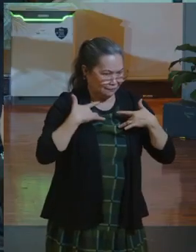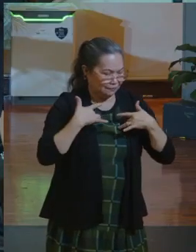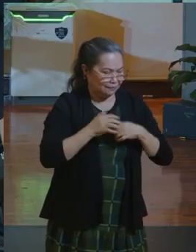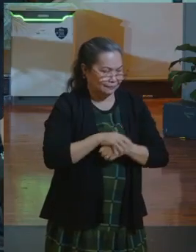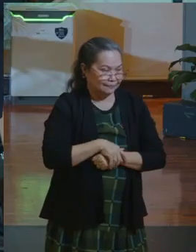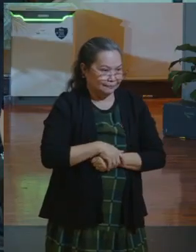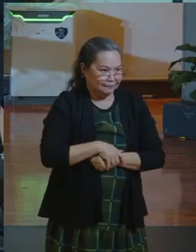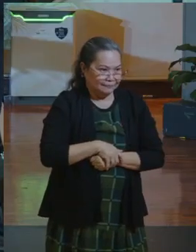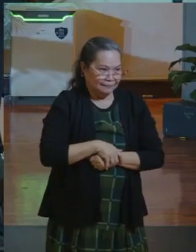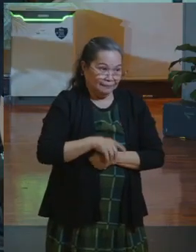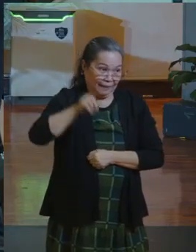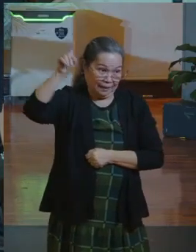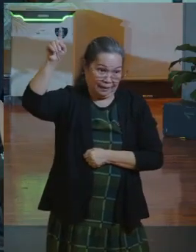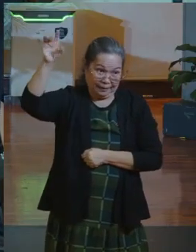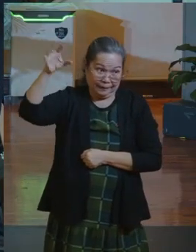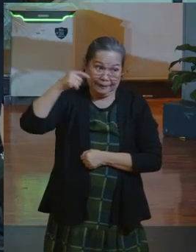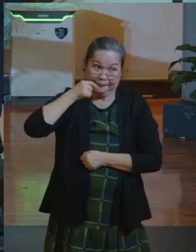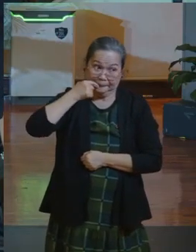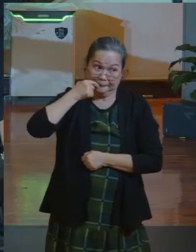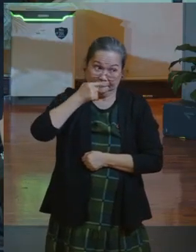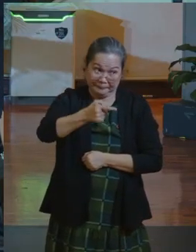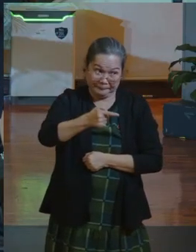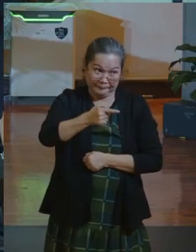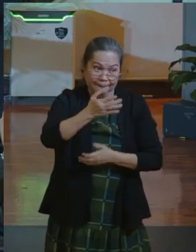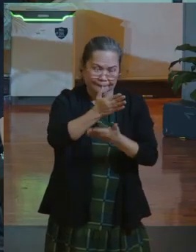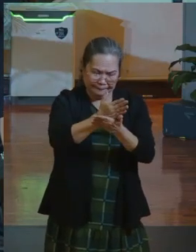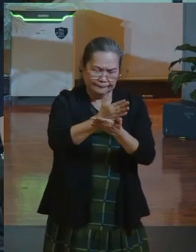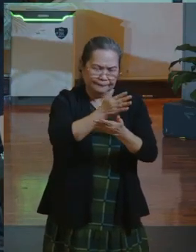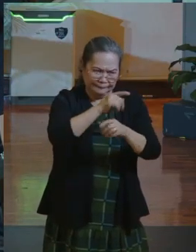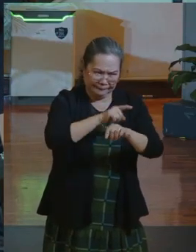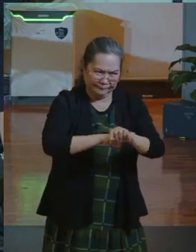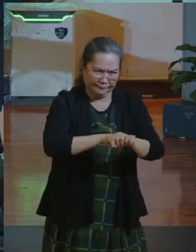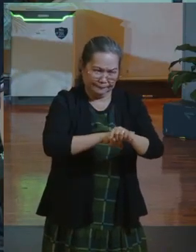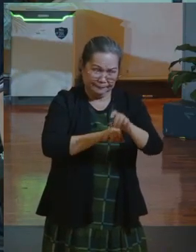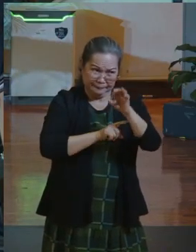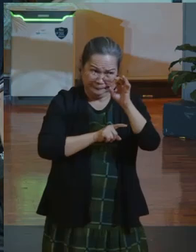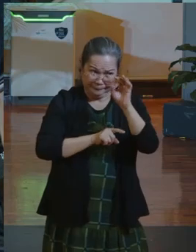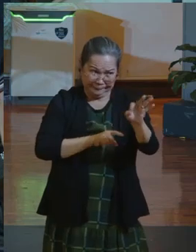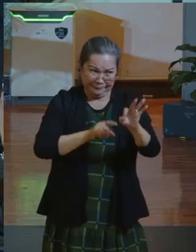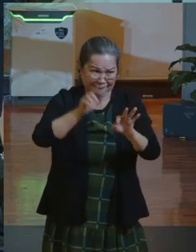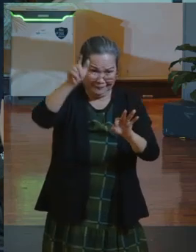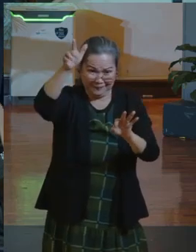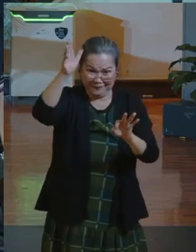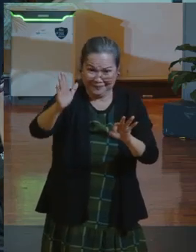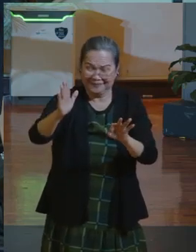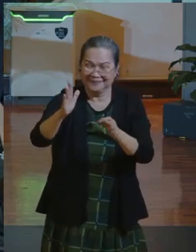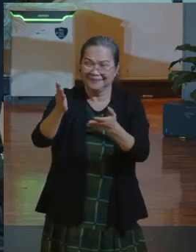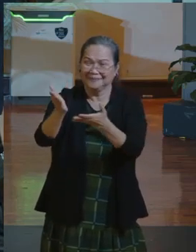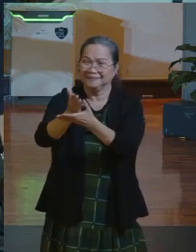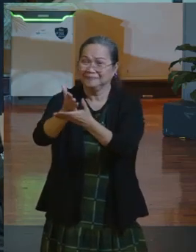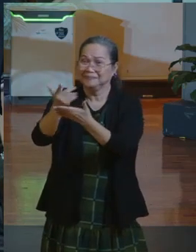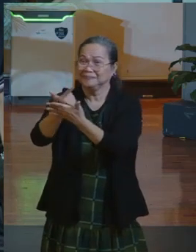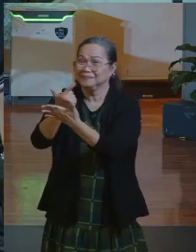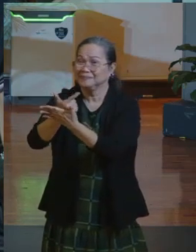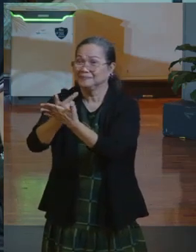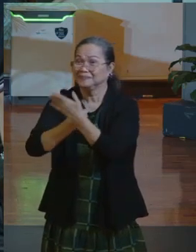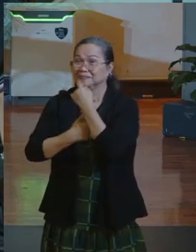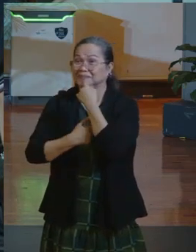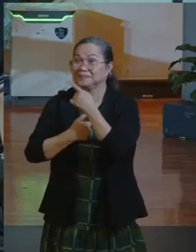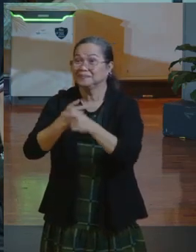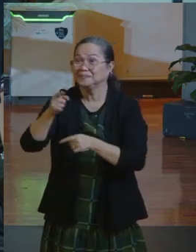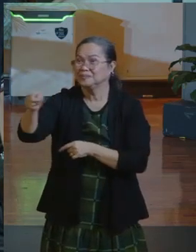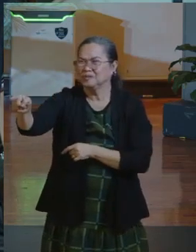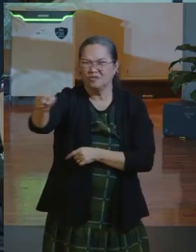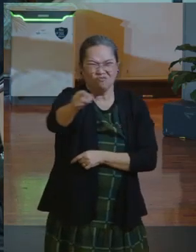Ang ating Panginoon na, kuminsan, kapag siya ay nag-umpisa mag-share ng gospel, sasabihin niya,